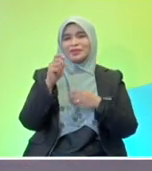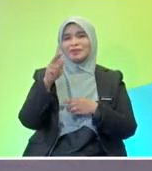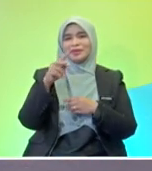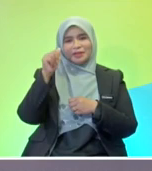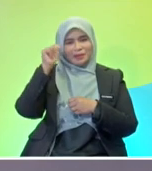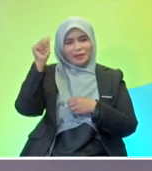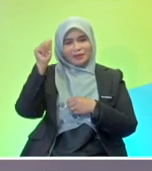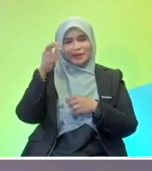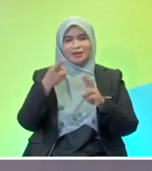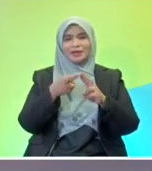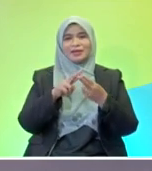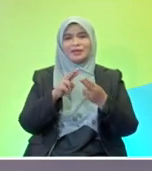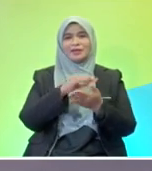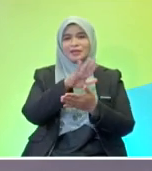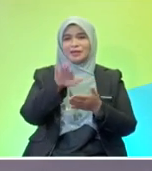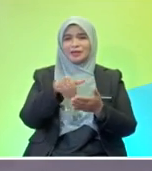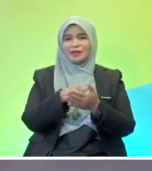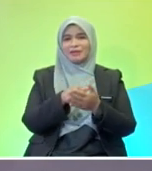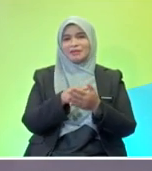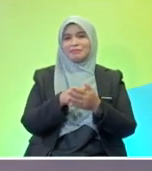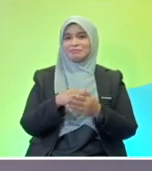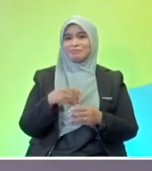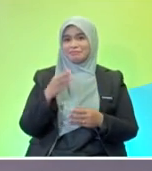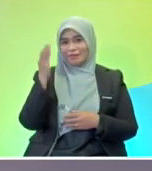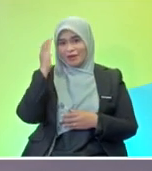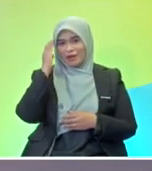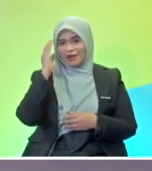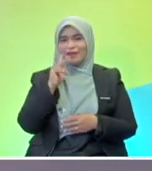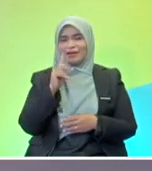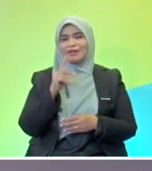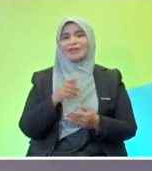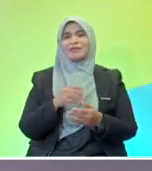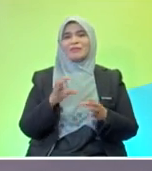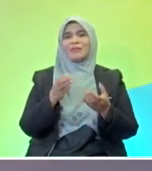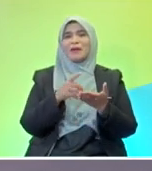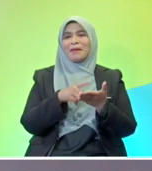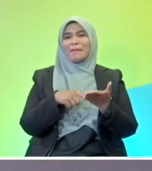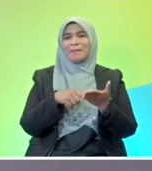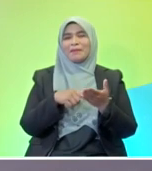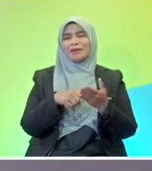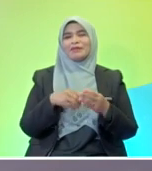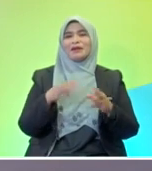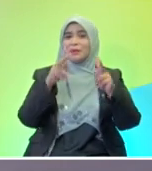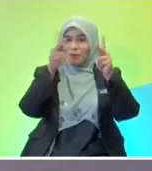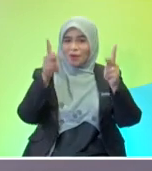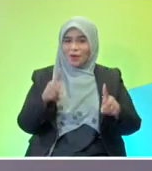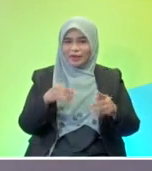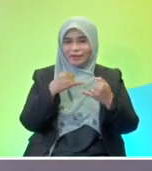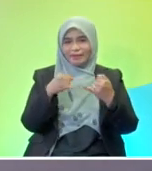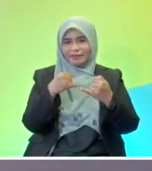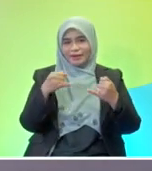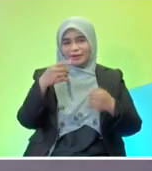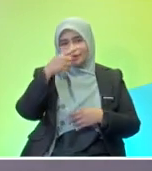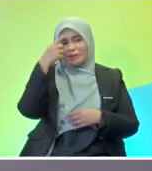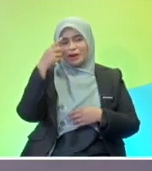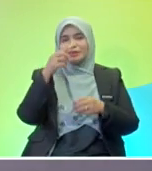rakan-rakan semua. Ha, tahu tak Kak Syafiqah pegang apa ni? Inilah dia boneka tali sebab dia menggunakan tali.